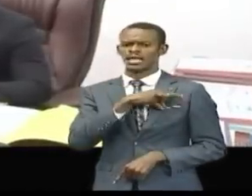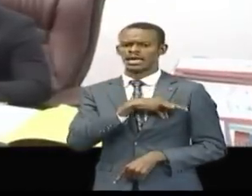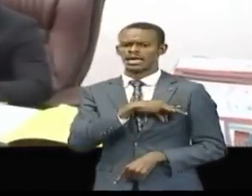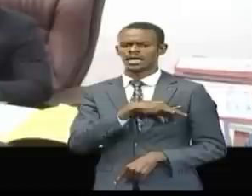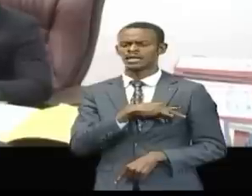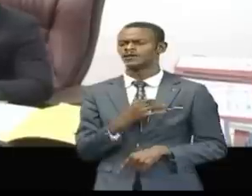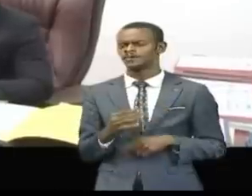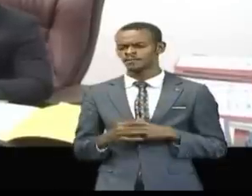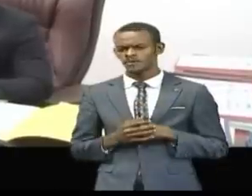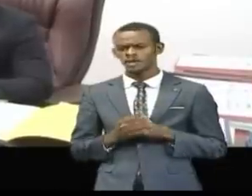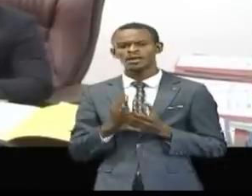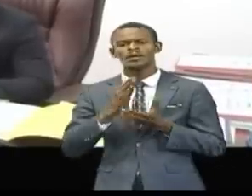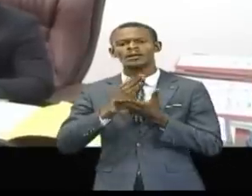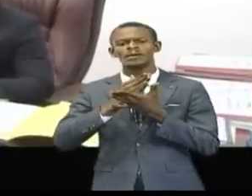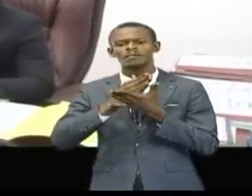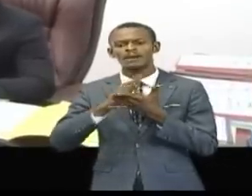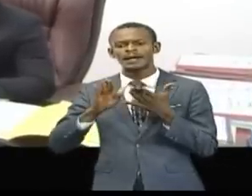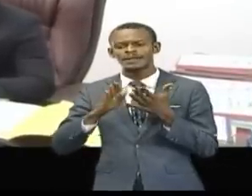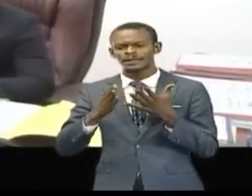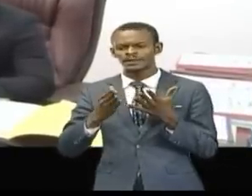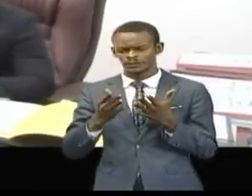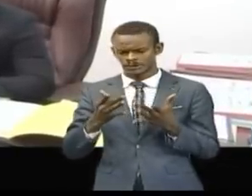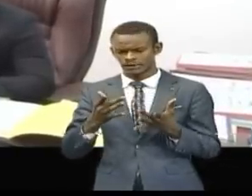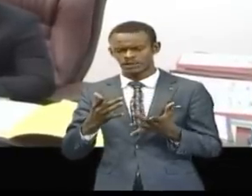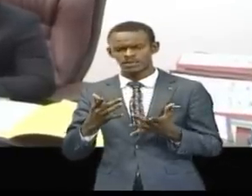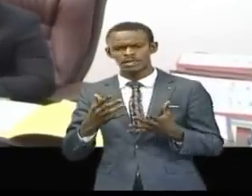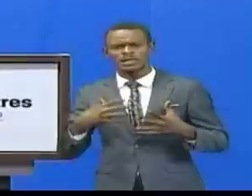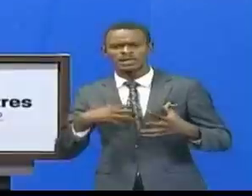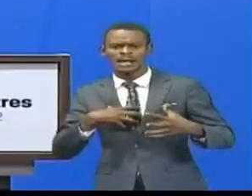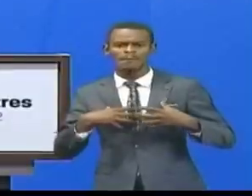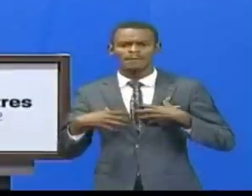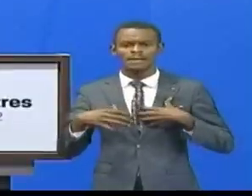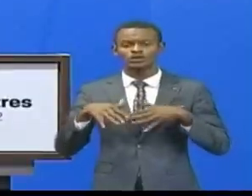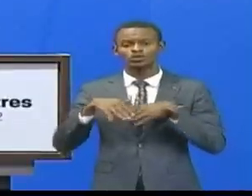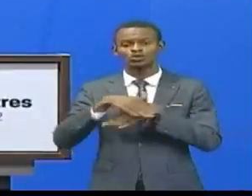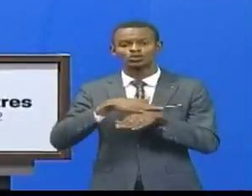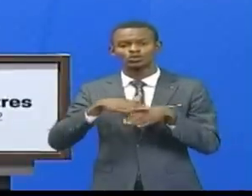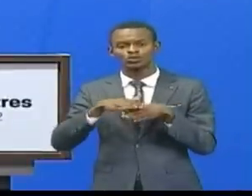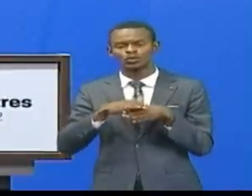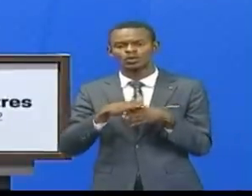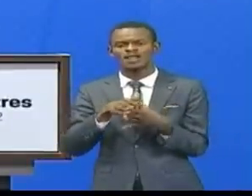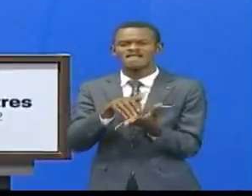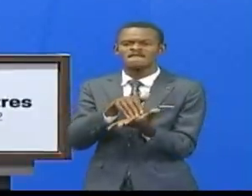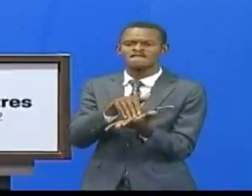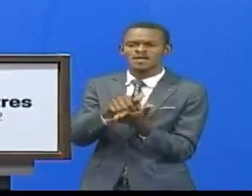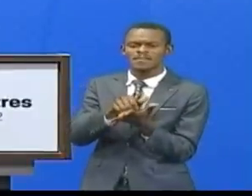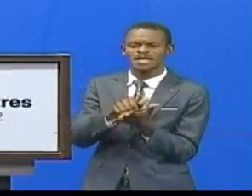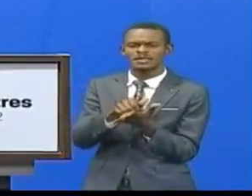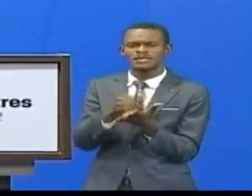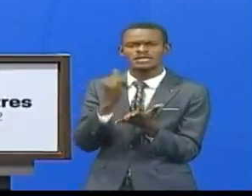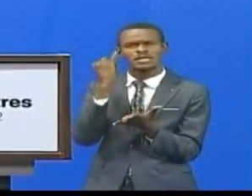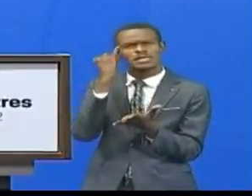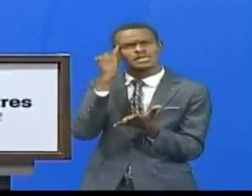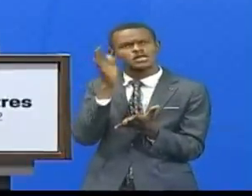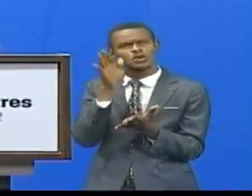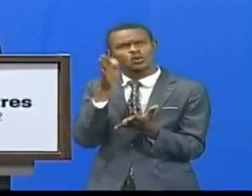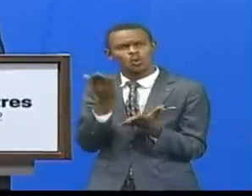sujet de leur vulnérabilité et de leurs besoins de soutien pour planifier leur